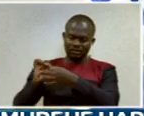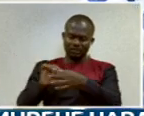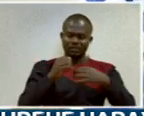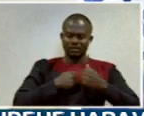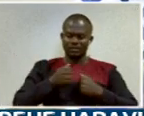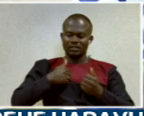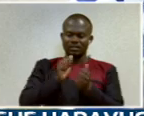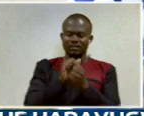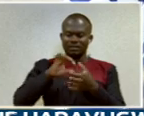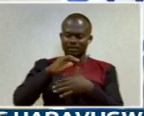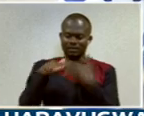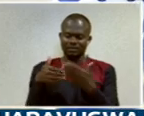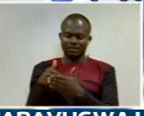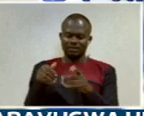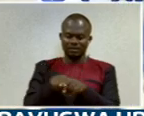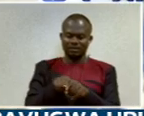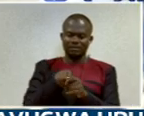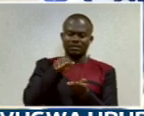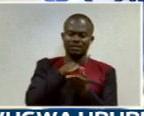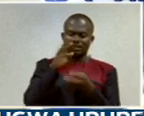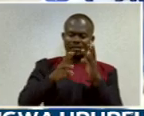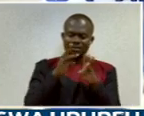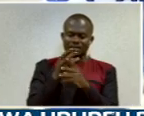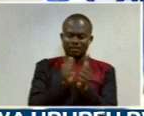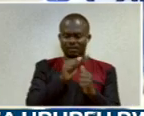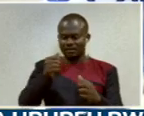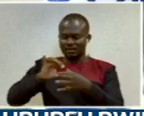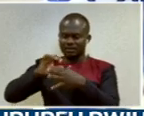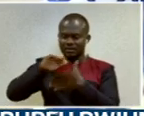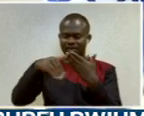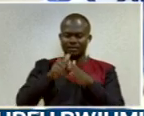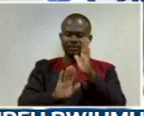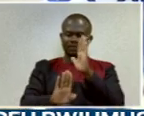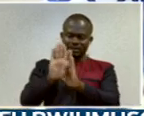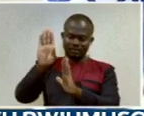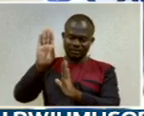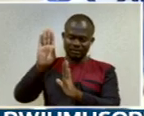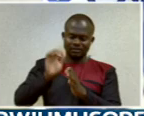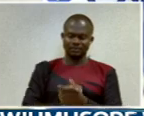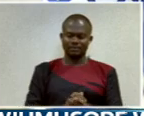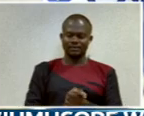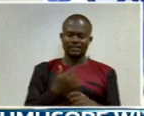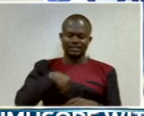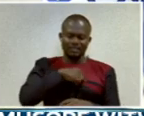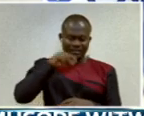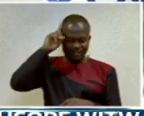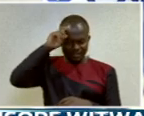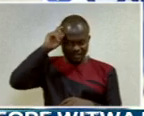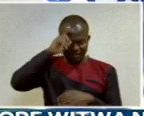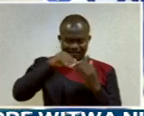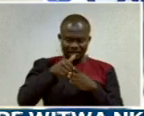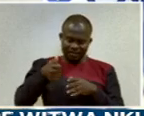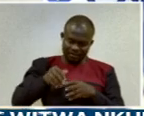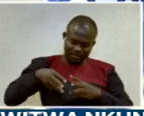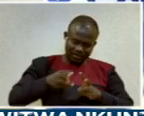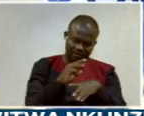rufitanye n'abandi bafatanyabikorwa nka banki y'isi n'abandi bafatanyabikorwa mu iterambere. Ndatekereza ko ubu ari bwo